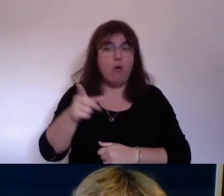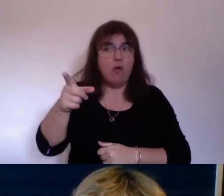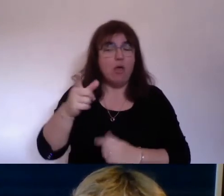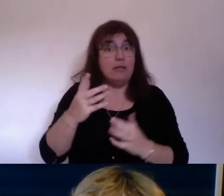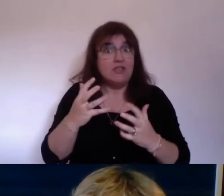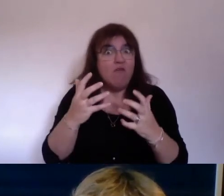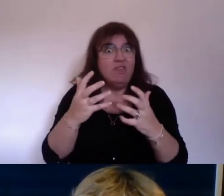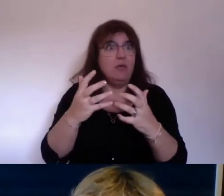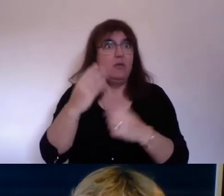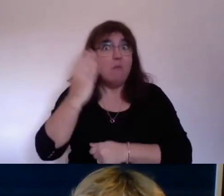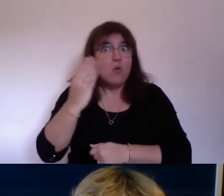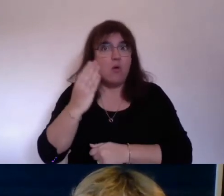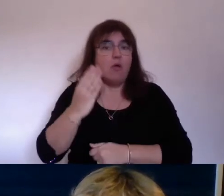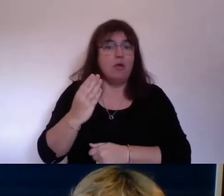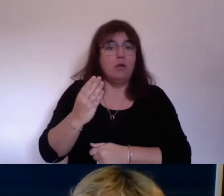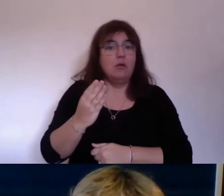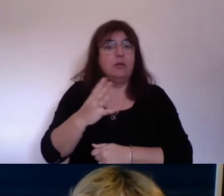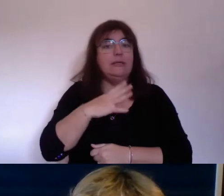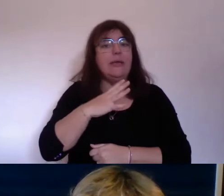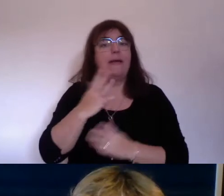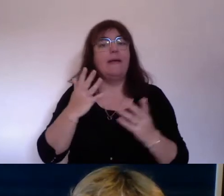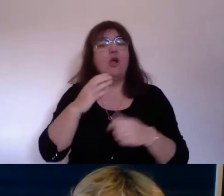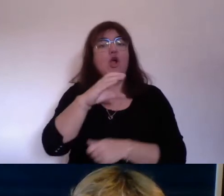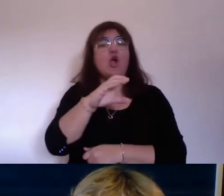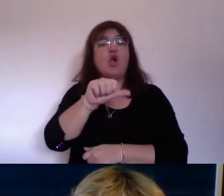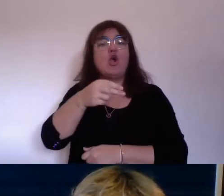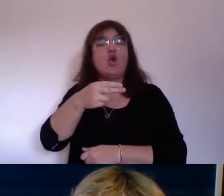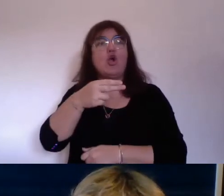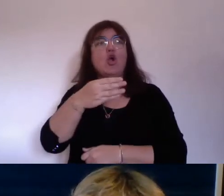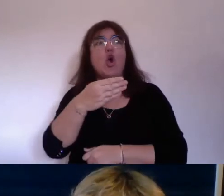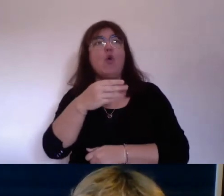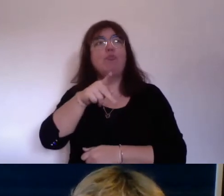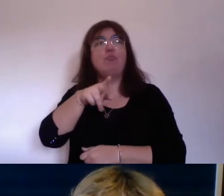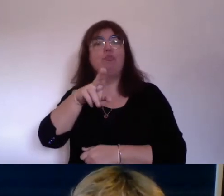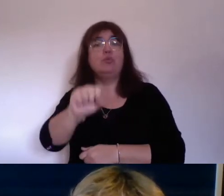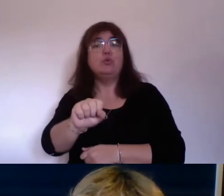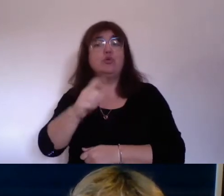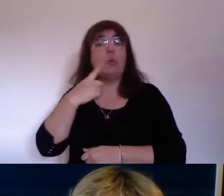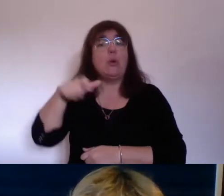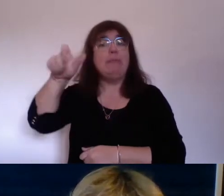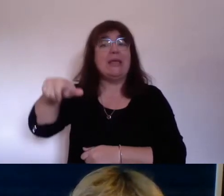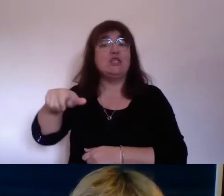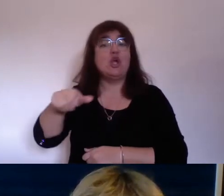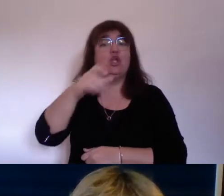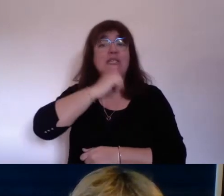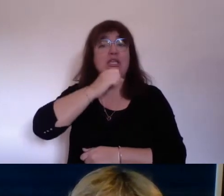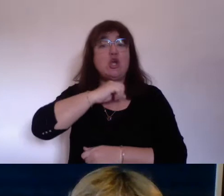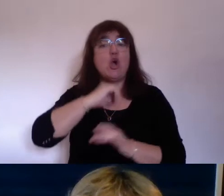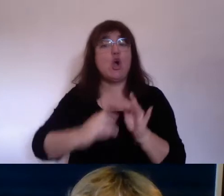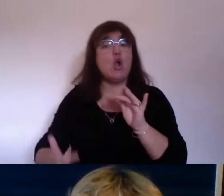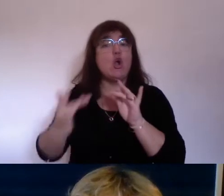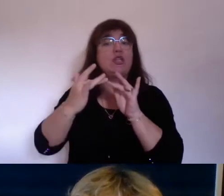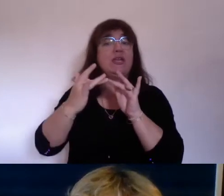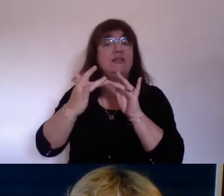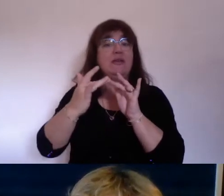perceptible. Eh bien, on a le campus de Delta 7, donc qui est un campus pour les seniors connectés, extrêmement simple à utiliser. C'est 3 ans de